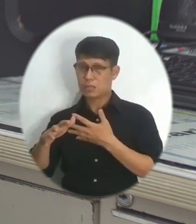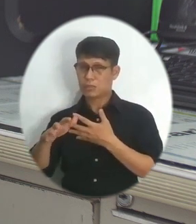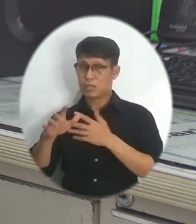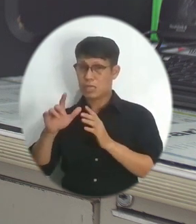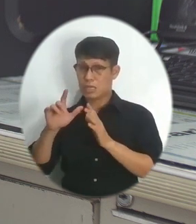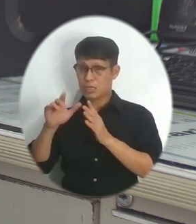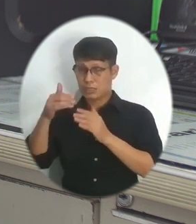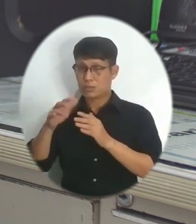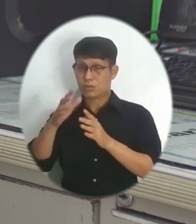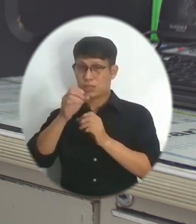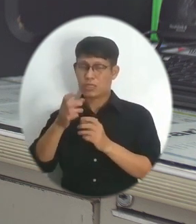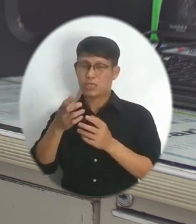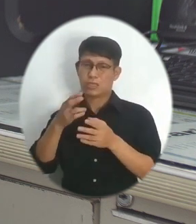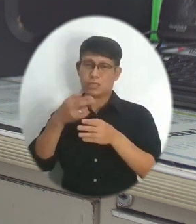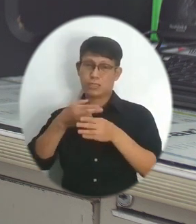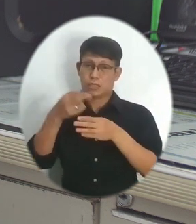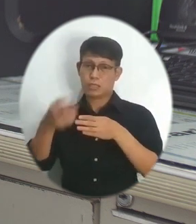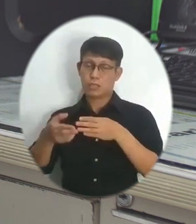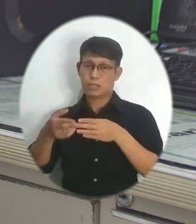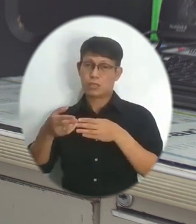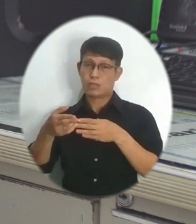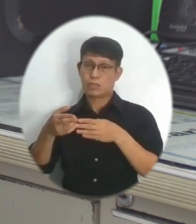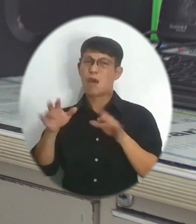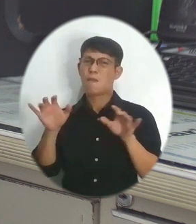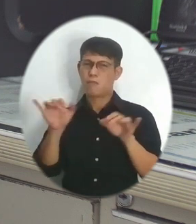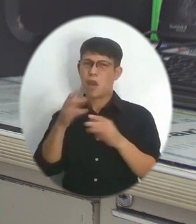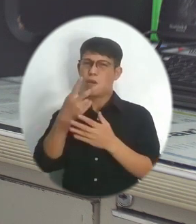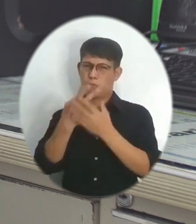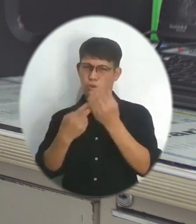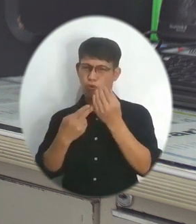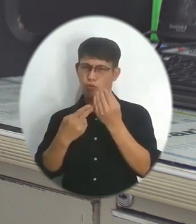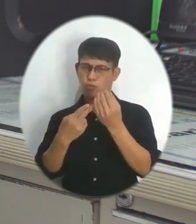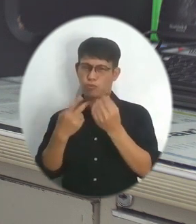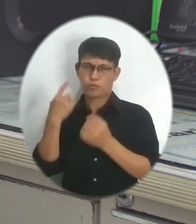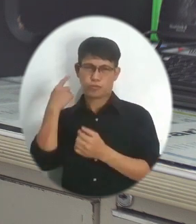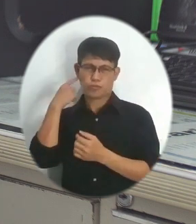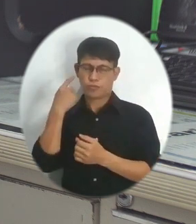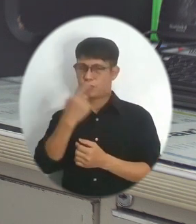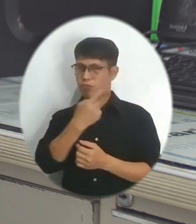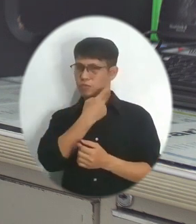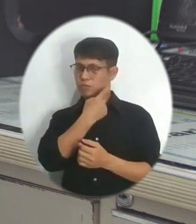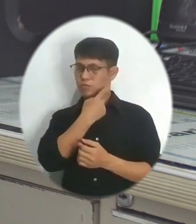yung resulta, so lumalabas na parehas